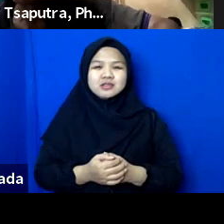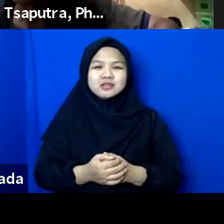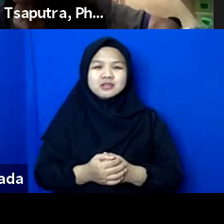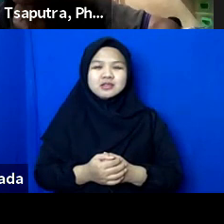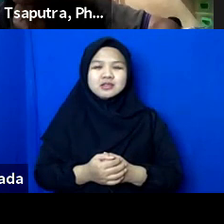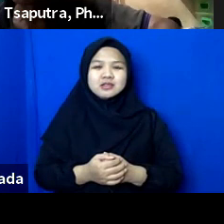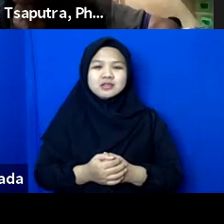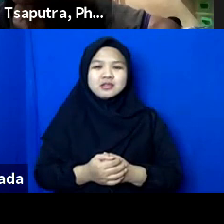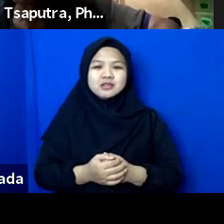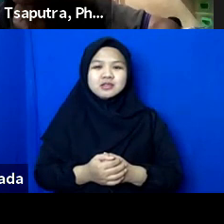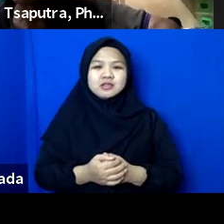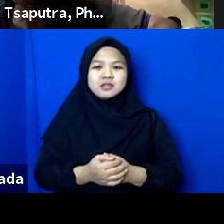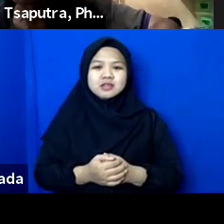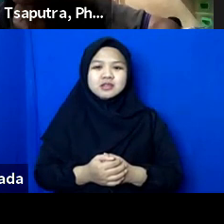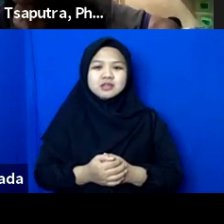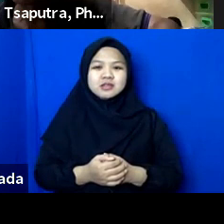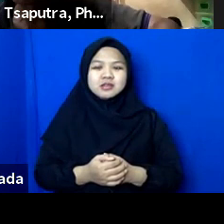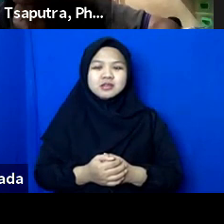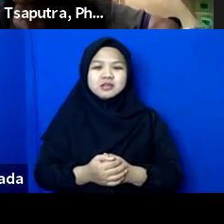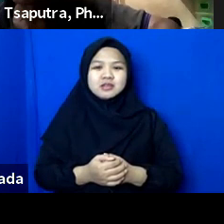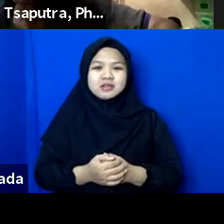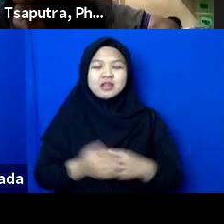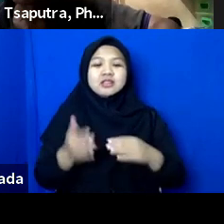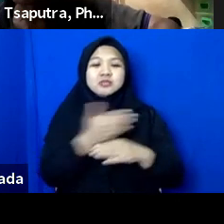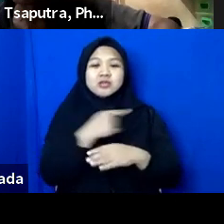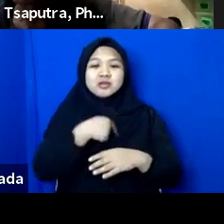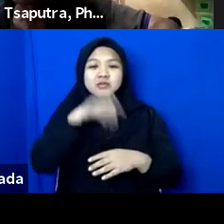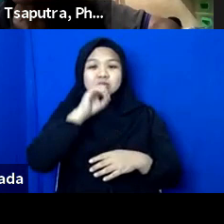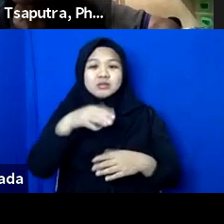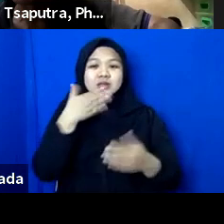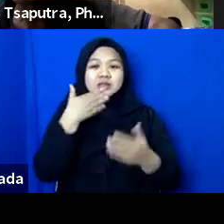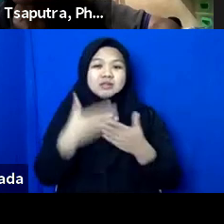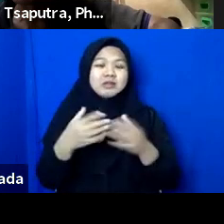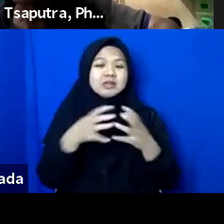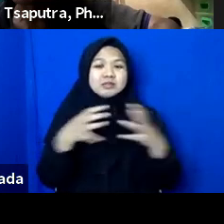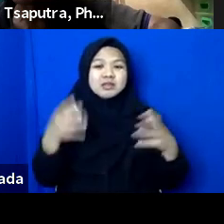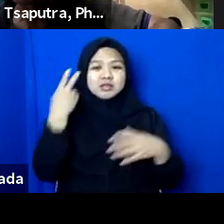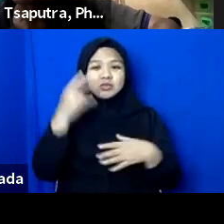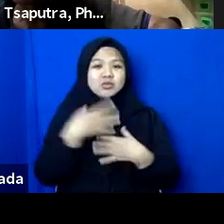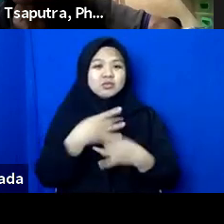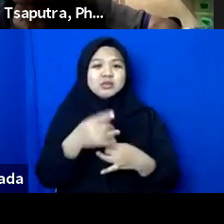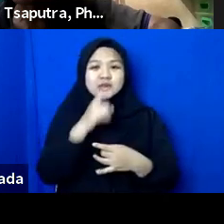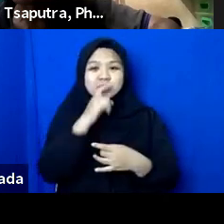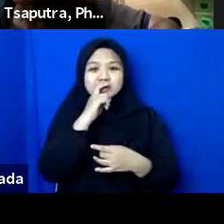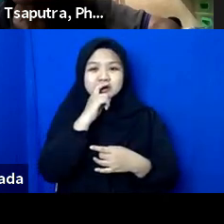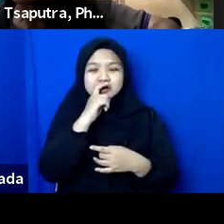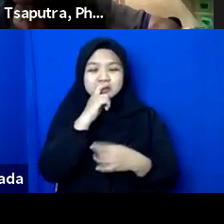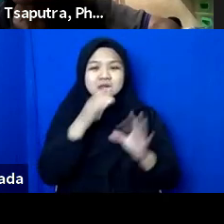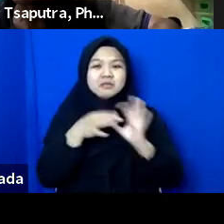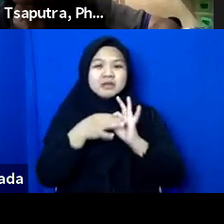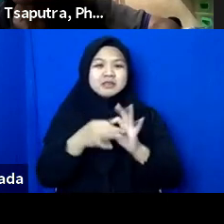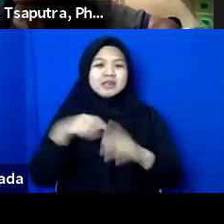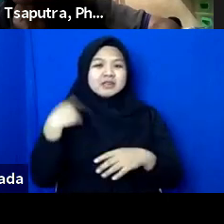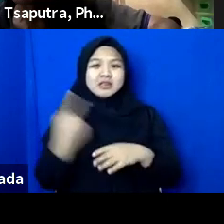diledakkan Sebelumnya kami mengucapkan Terimakasih banyak nih Pak untuk minat Bapak eh menggandeng